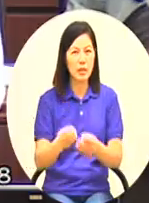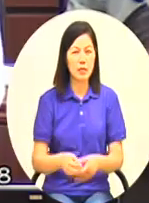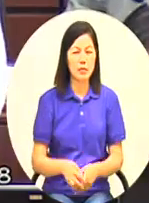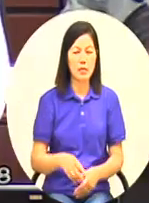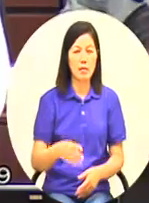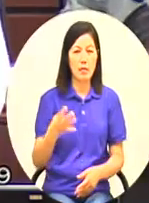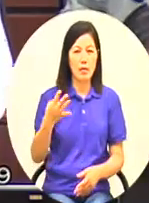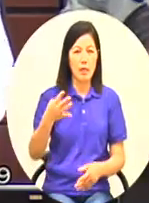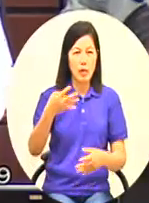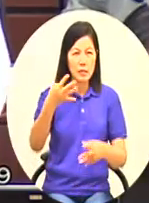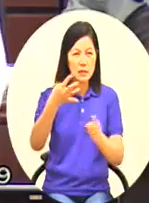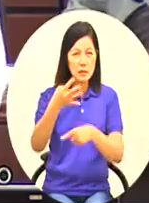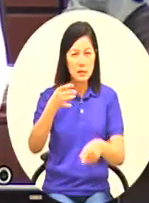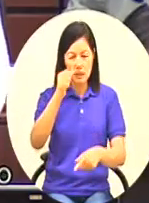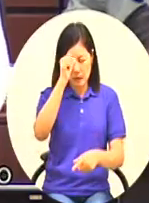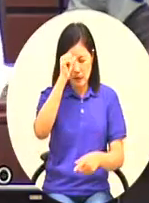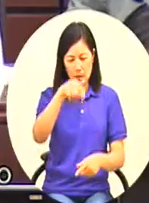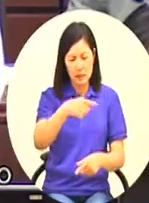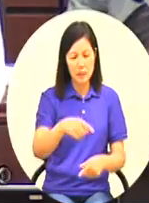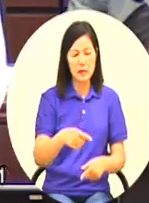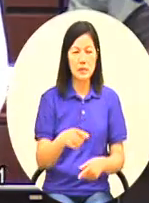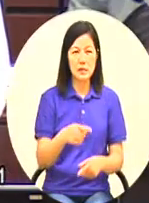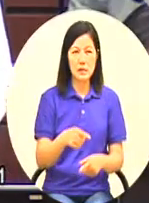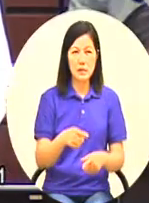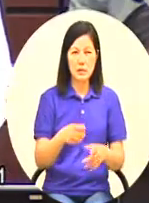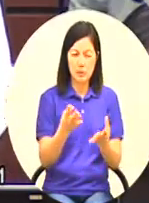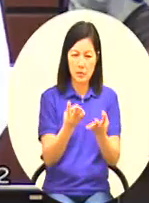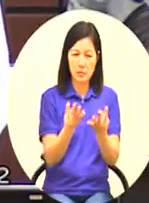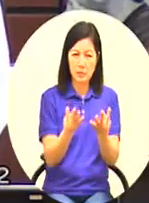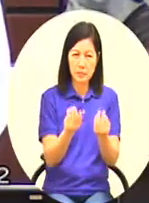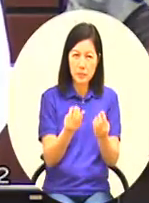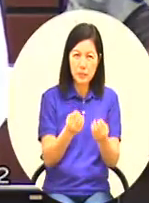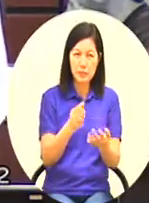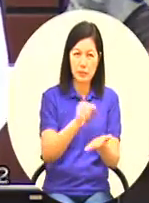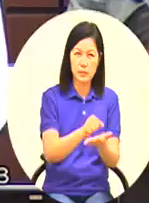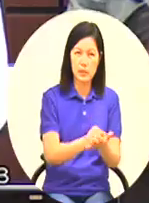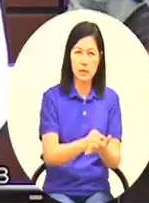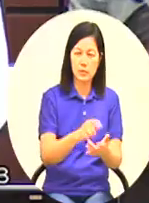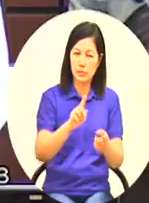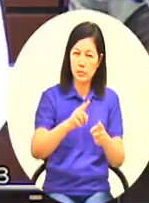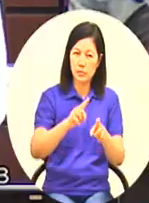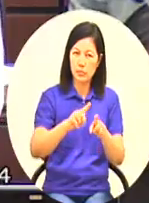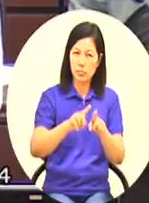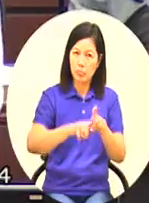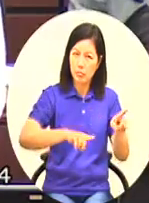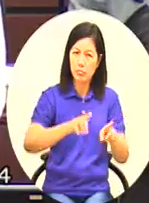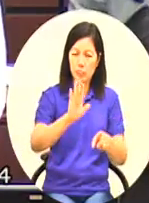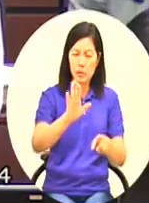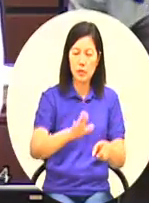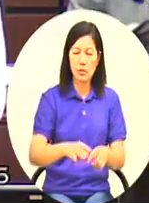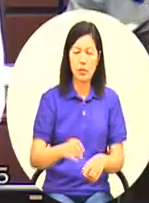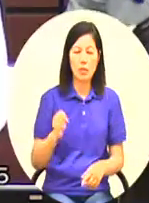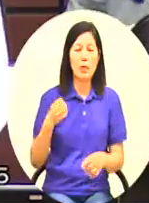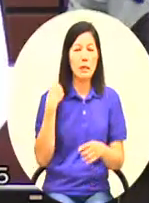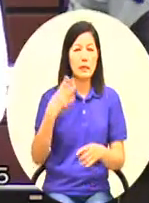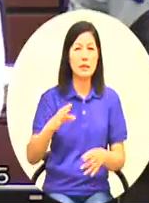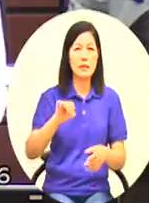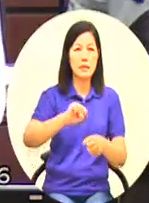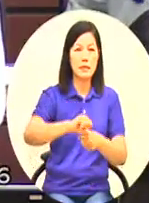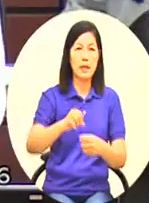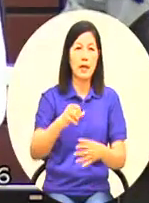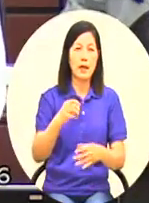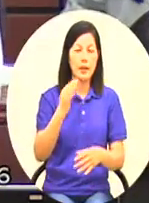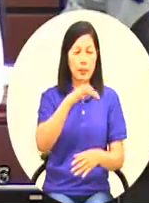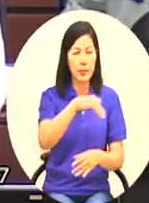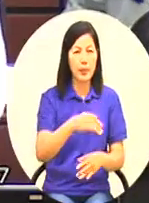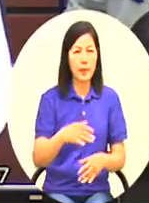当然只有一个统计的偏差，但是这特别要注意，所以包括泰国、包括新加坡、吼，包括越南、马来西亚